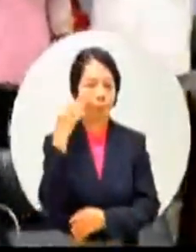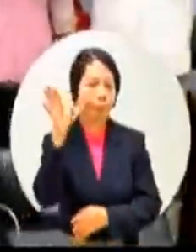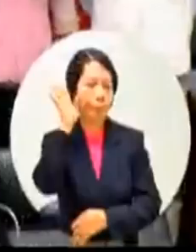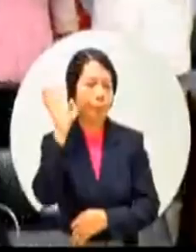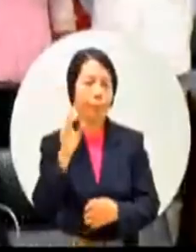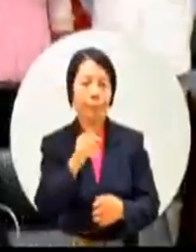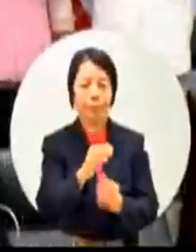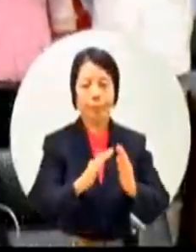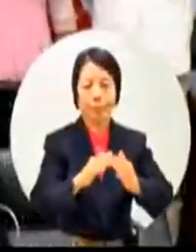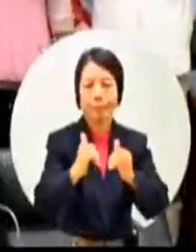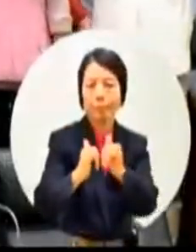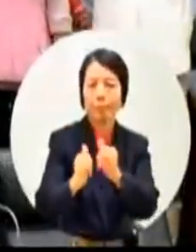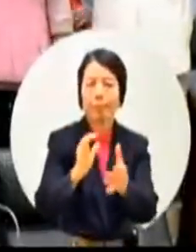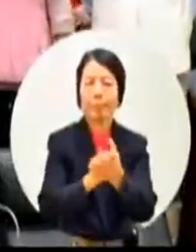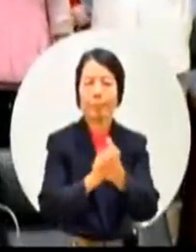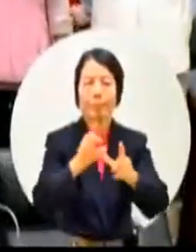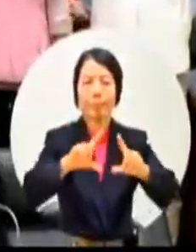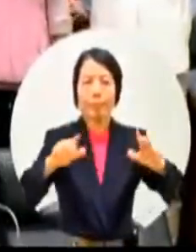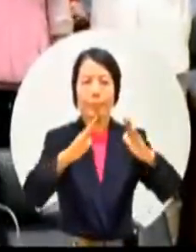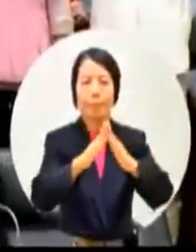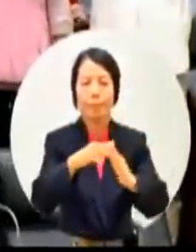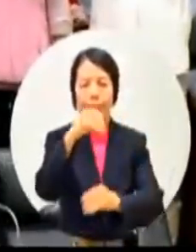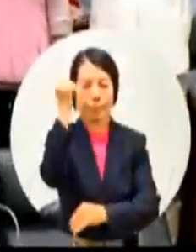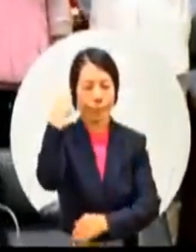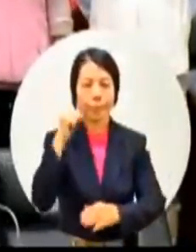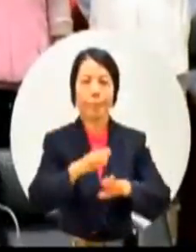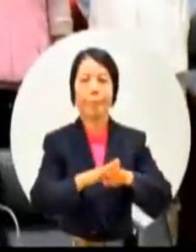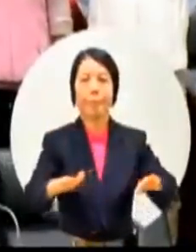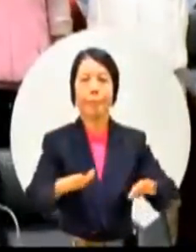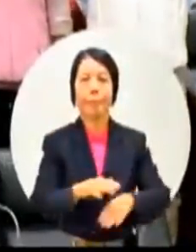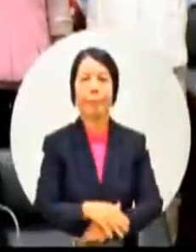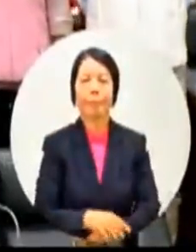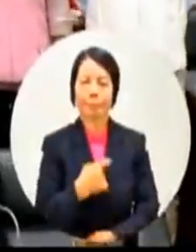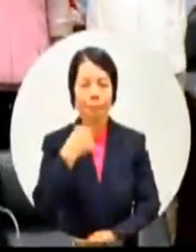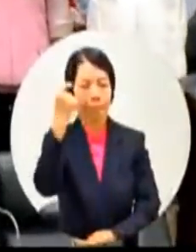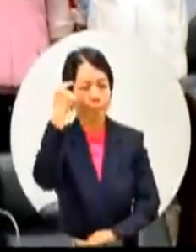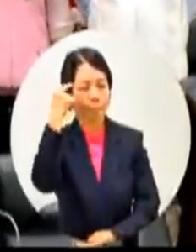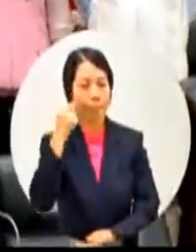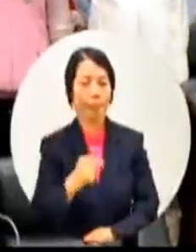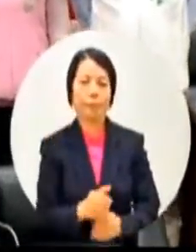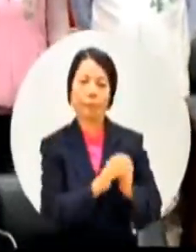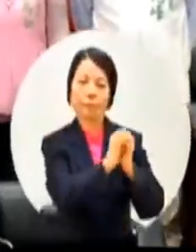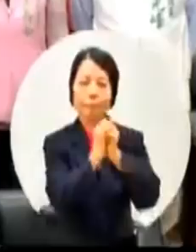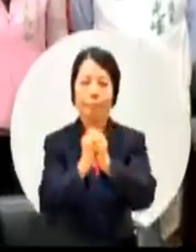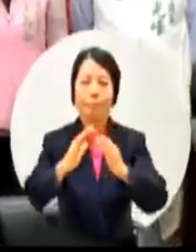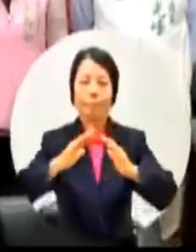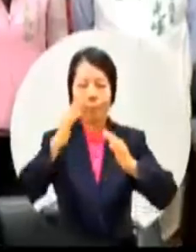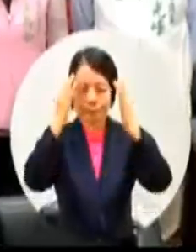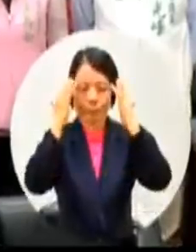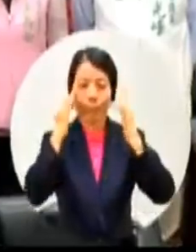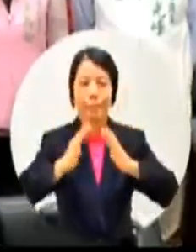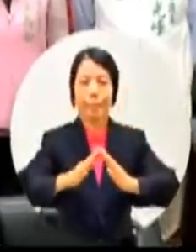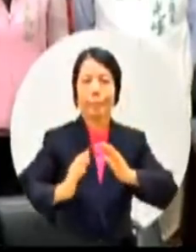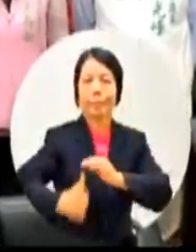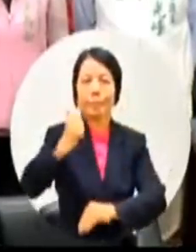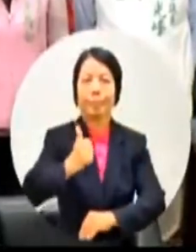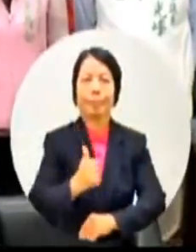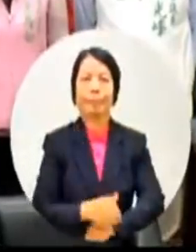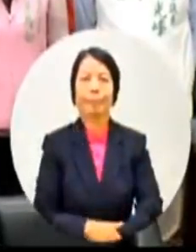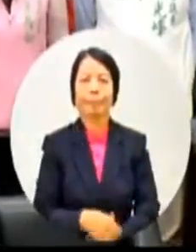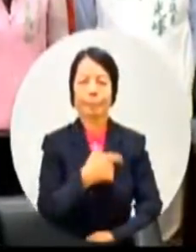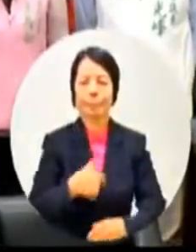安。我想首先恭喜我们韩市长能够当选本届高雄市